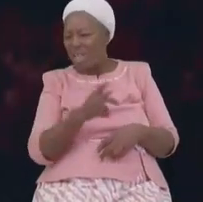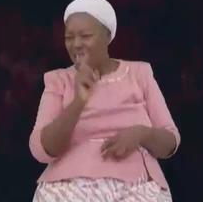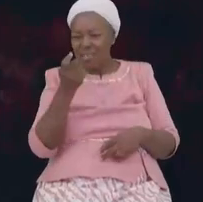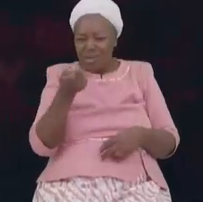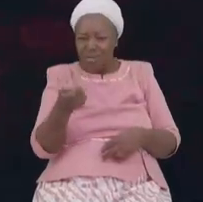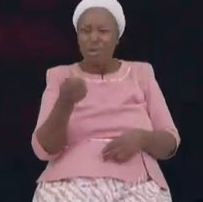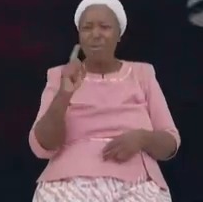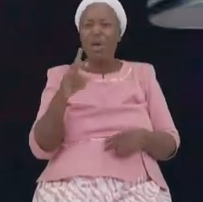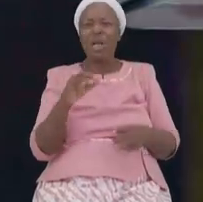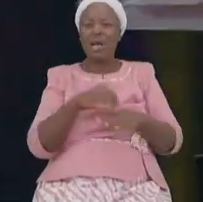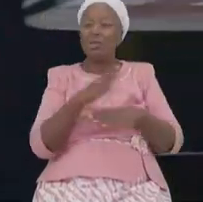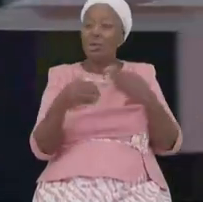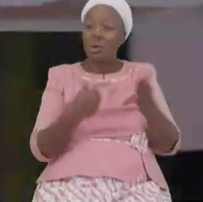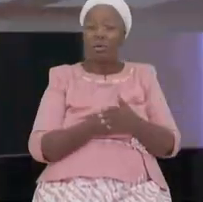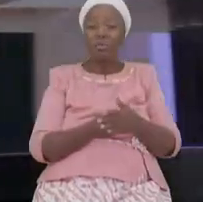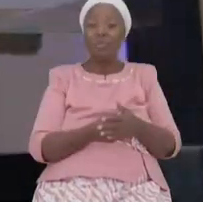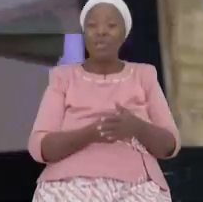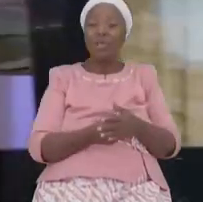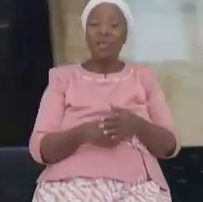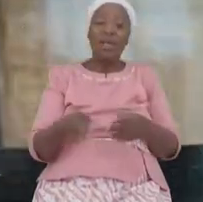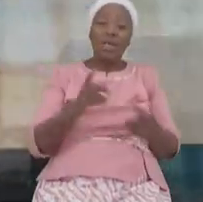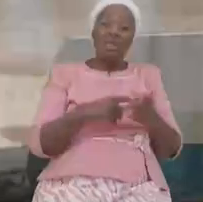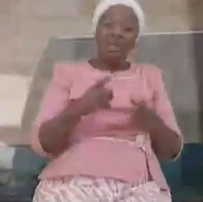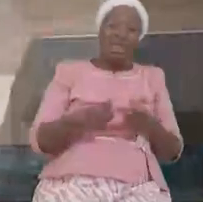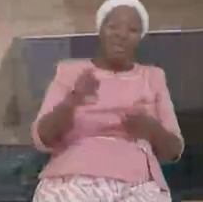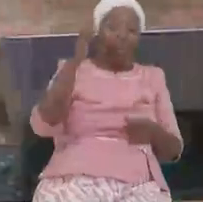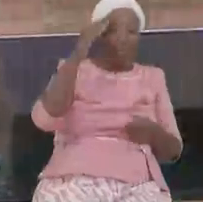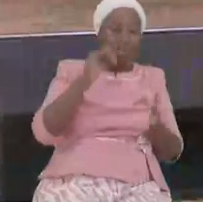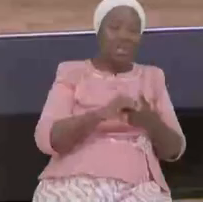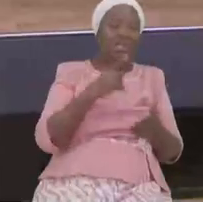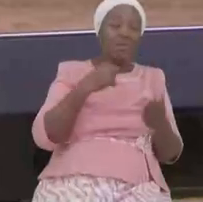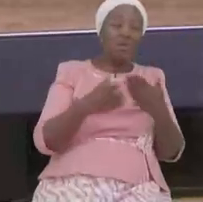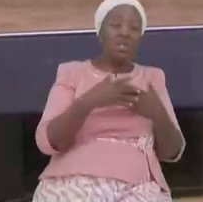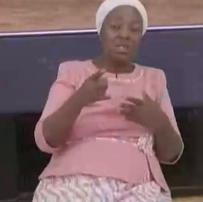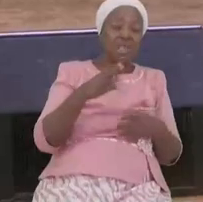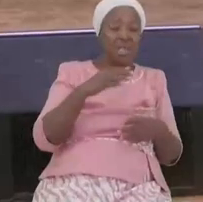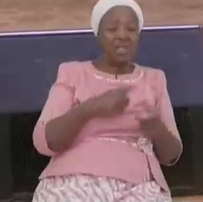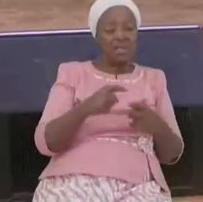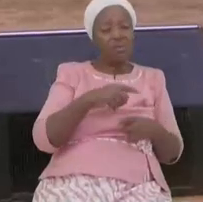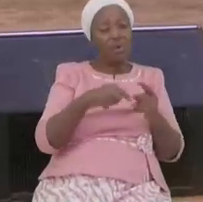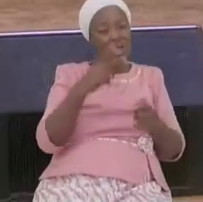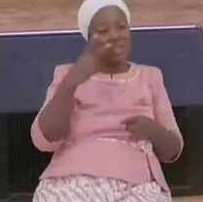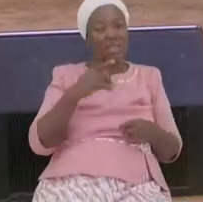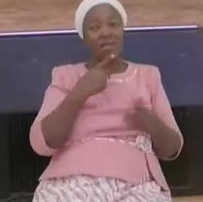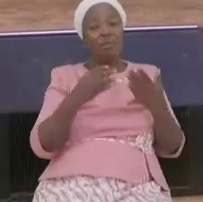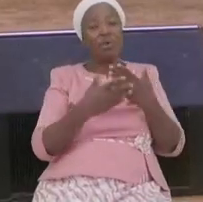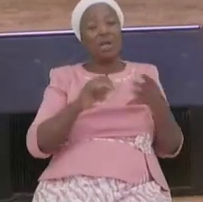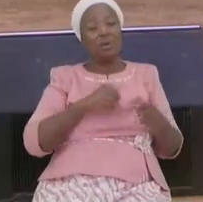Parce que on t'a déjà dit que le sang est là. Quand je verrai le sang, je ne passerai pas dessus vous.